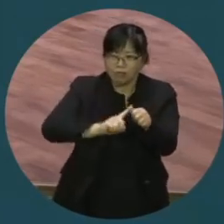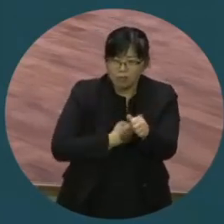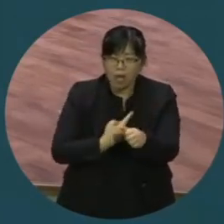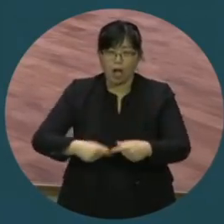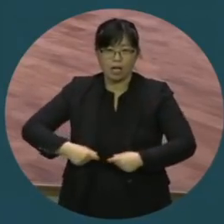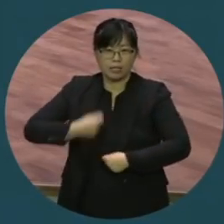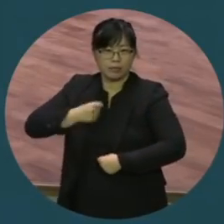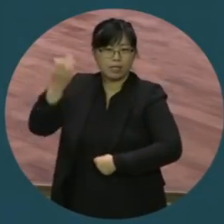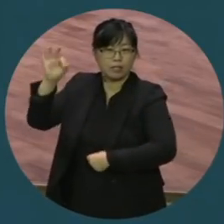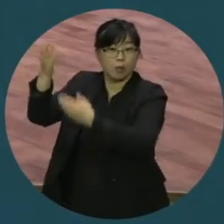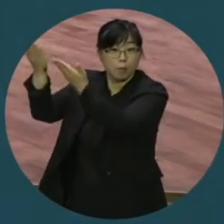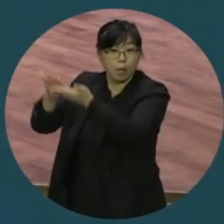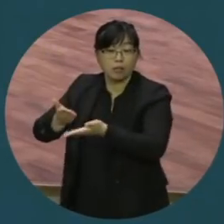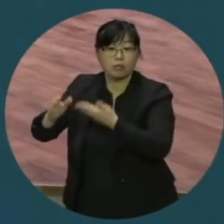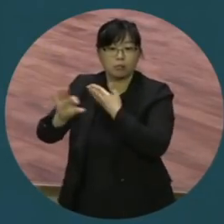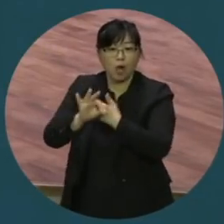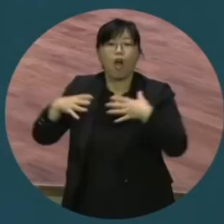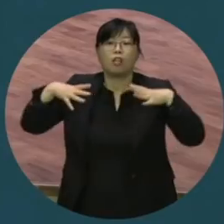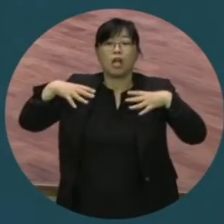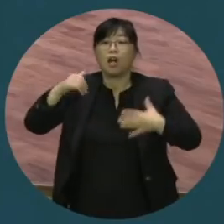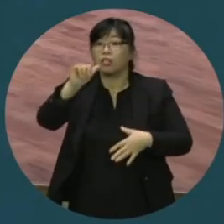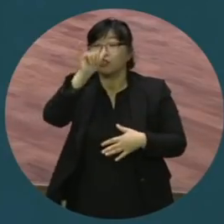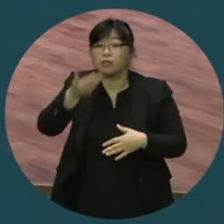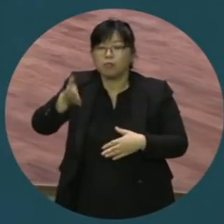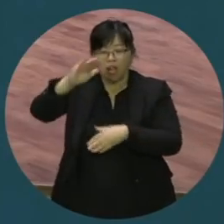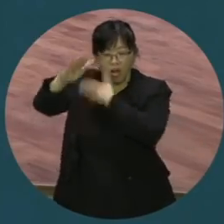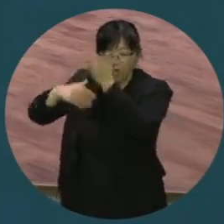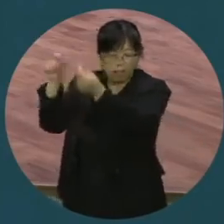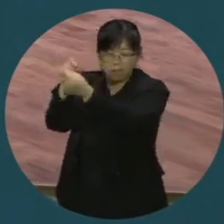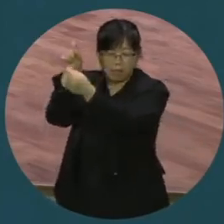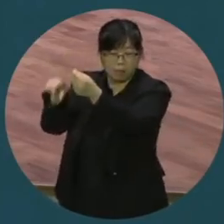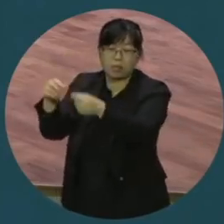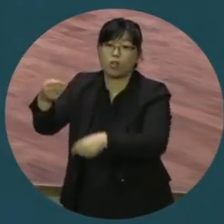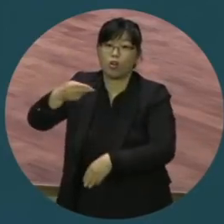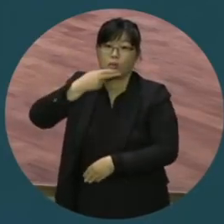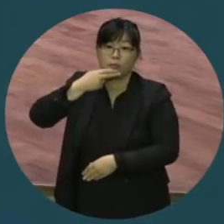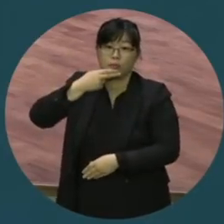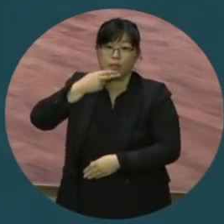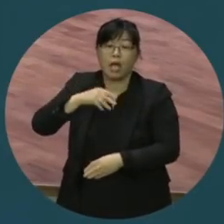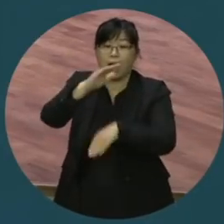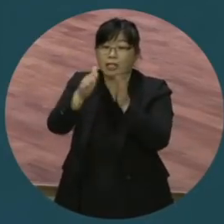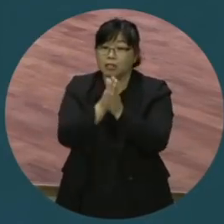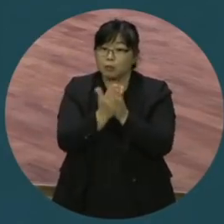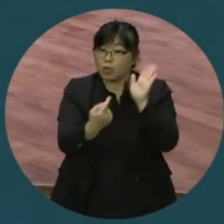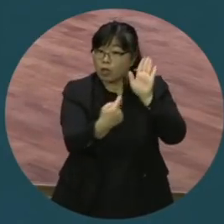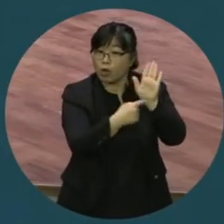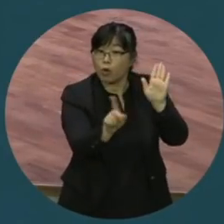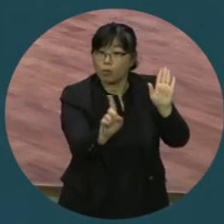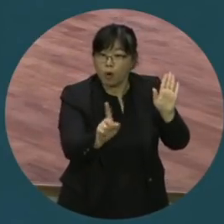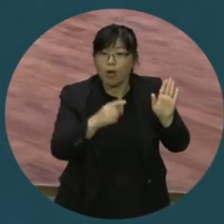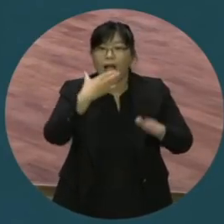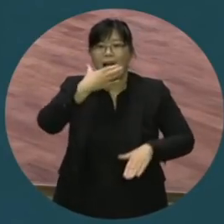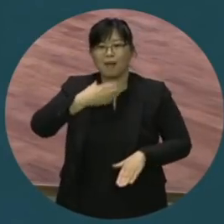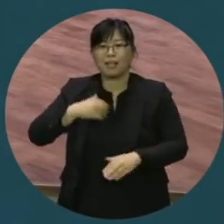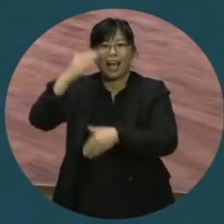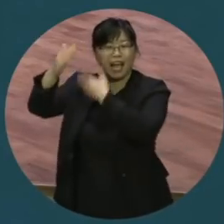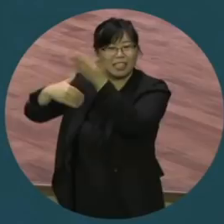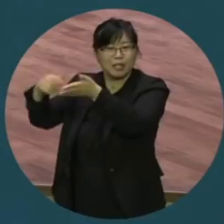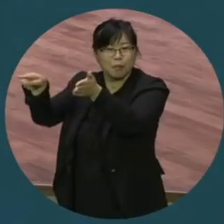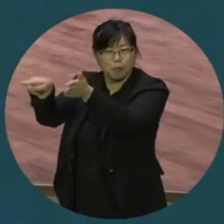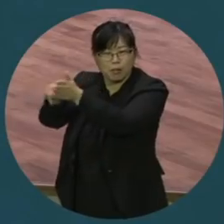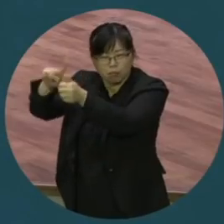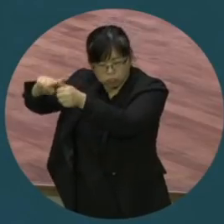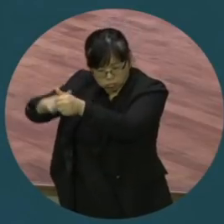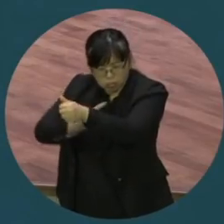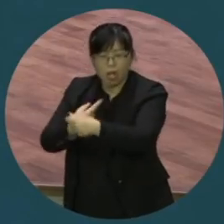받았으면 자랑할 것이 있으려니와 하나님 앞에서는 없느니라. 성경이 무엇을 말하느냐? 아브라함이 하나님을 믿음에